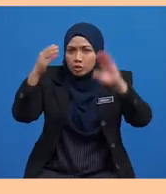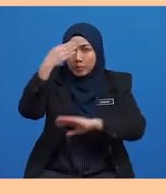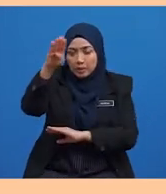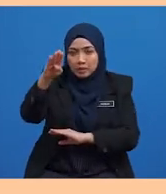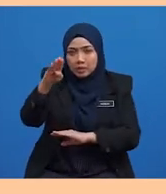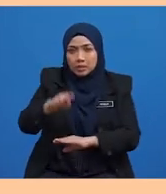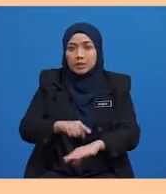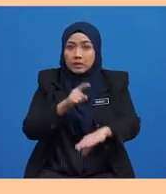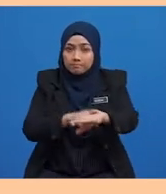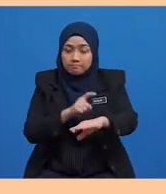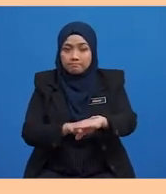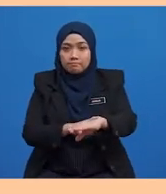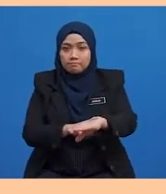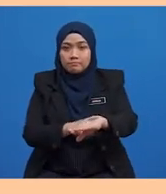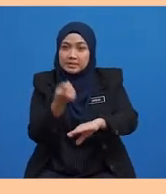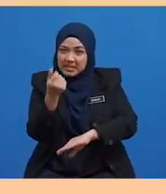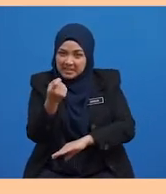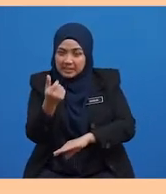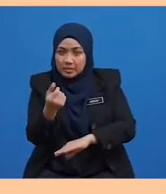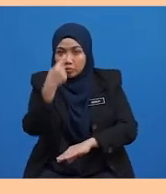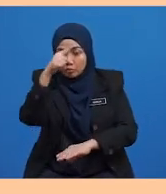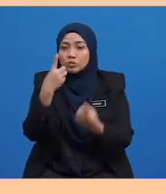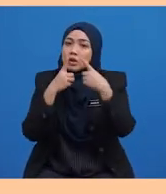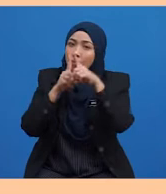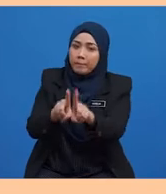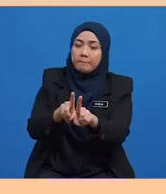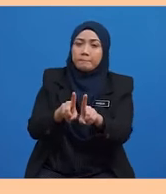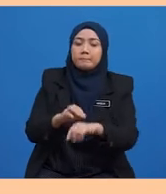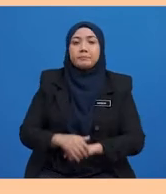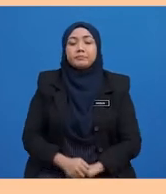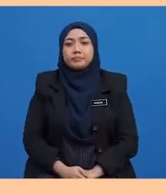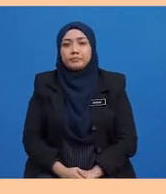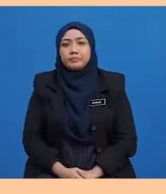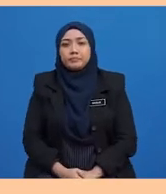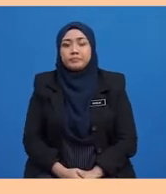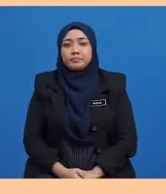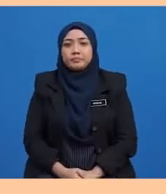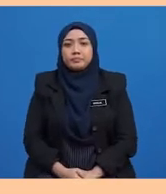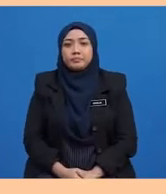bagi sedikit masa untuk murid-murid untuk jawab soalan ini.